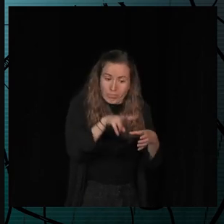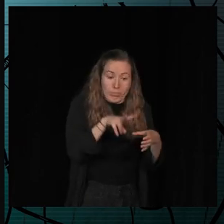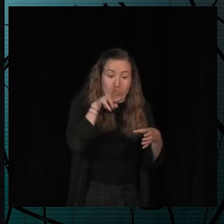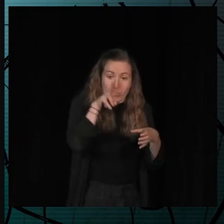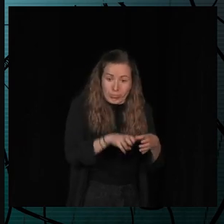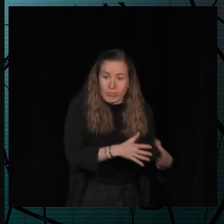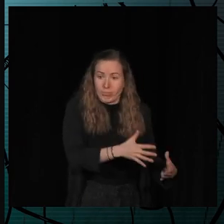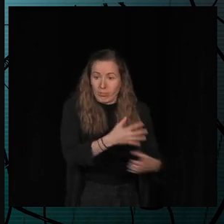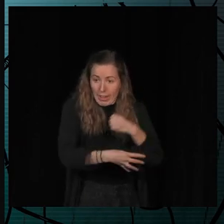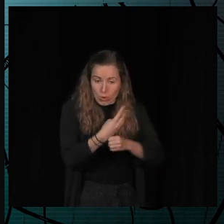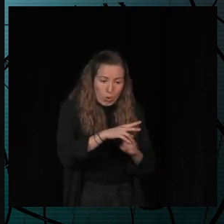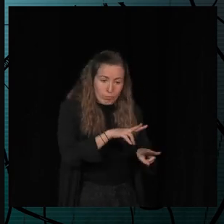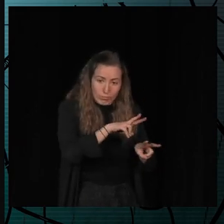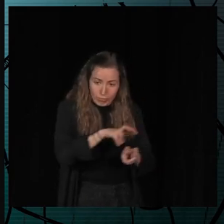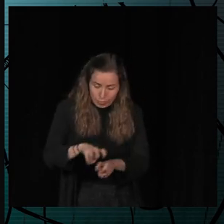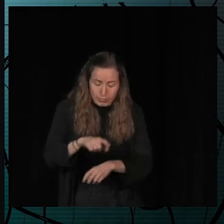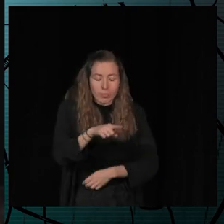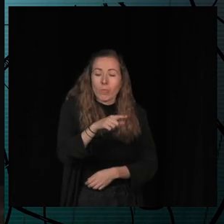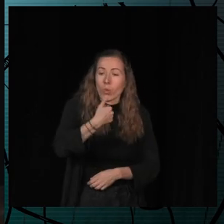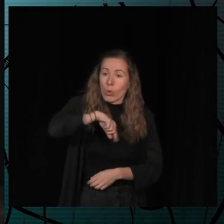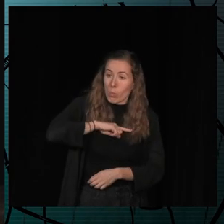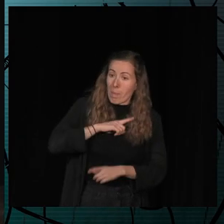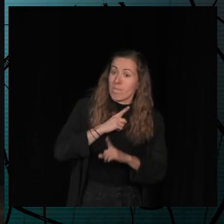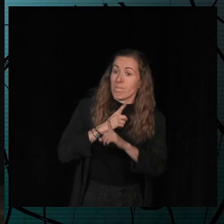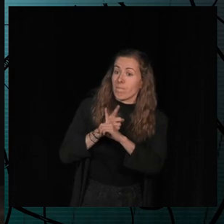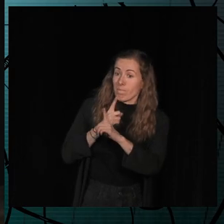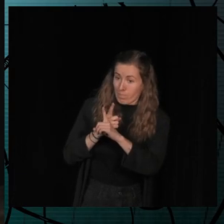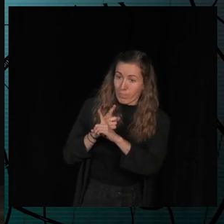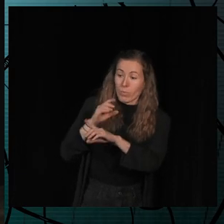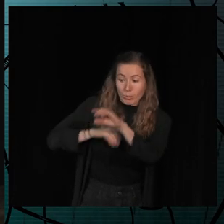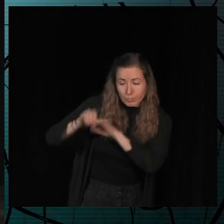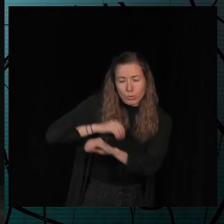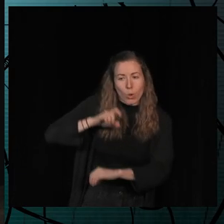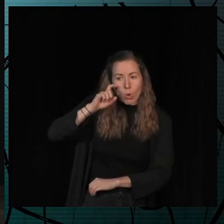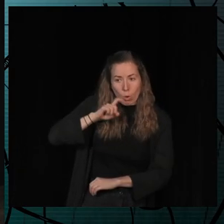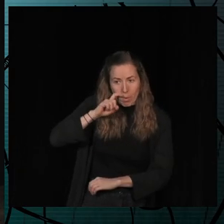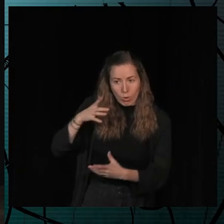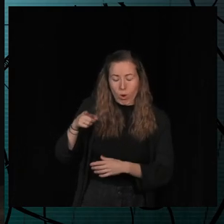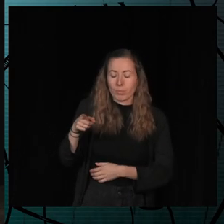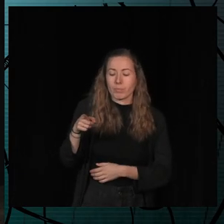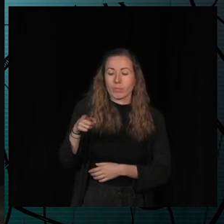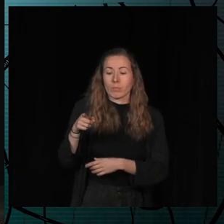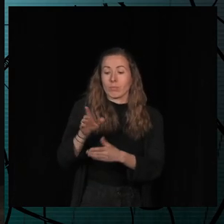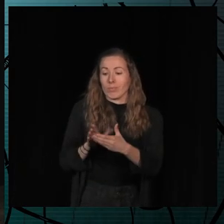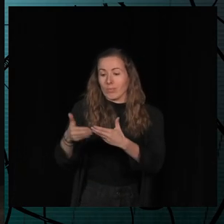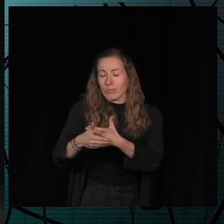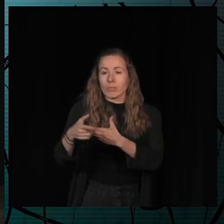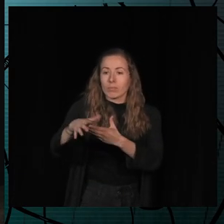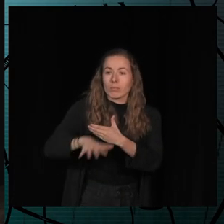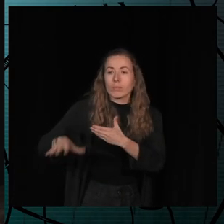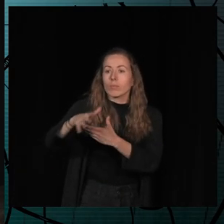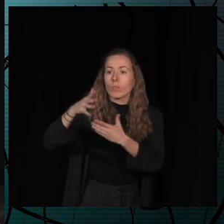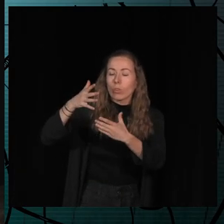repère c'est que euh on a dans cette problématique d'écran jamais pris en compte le contexte familial culturel